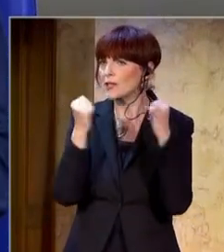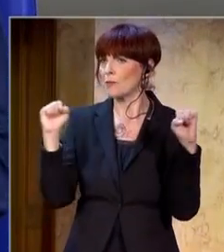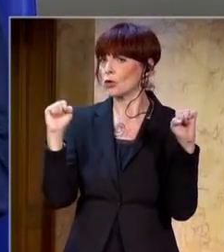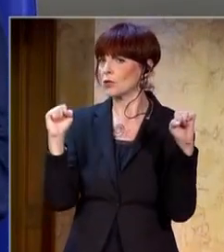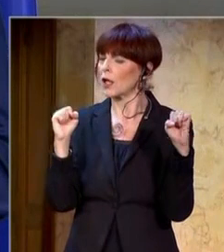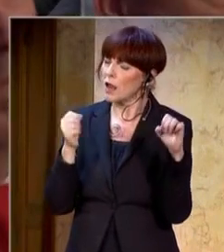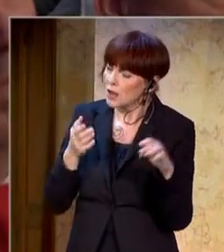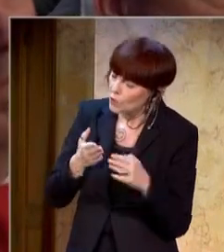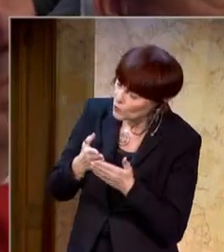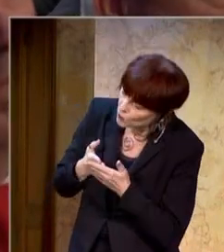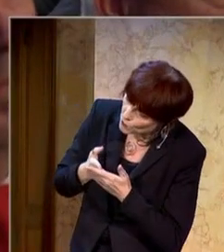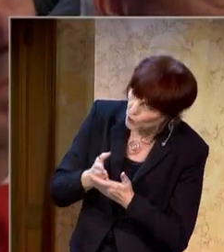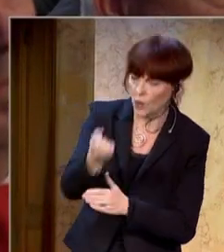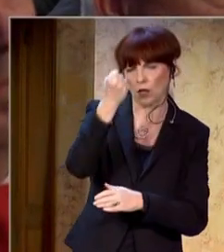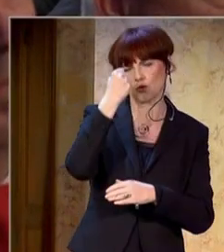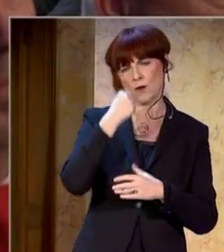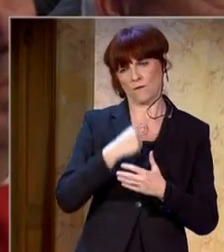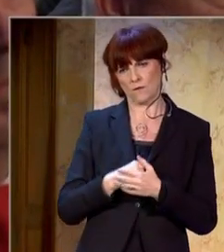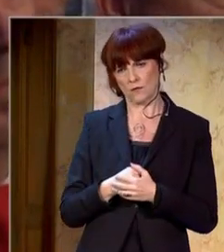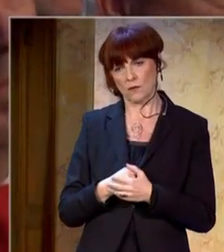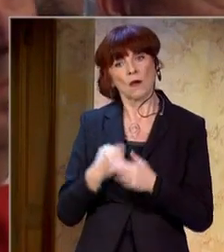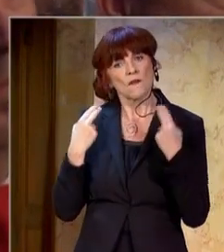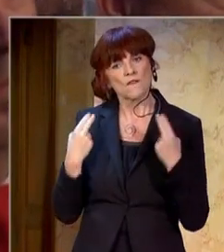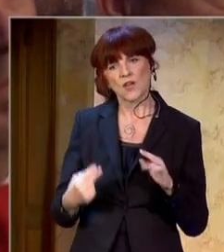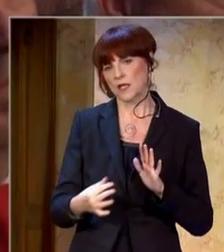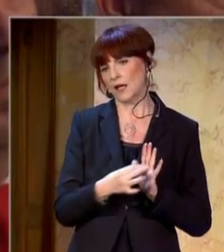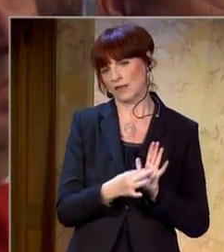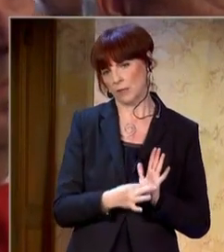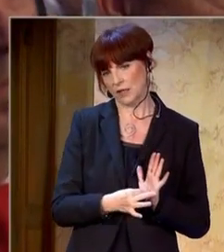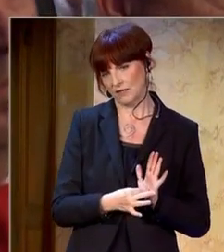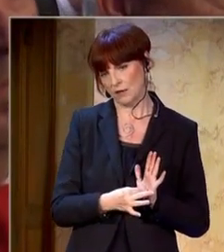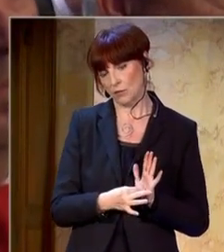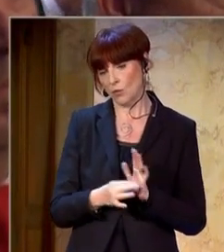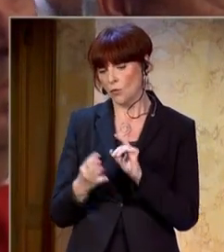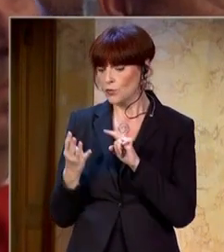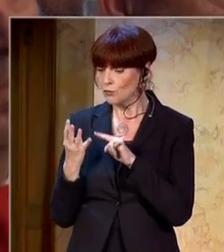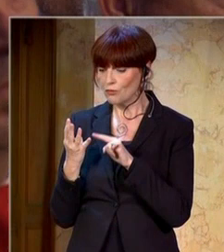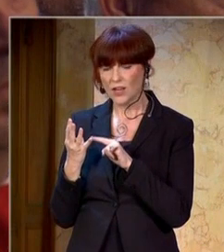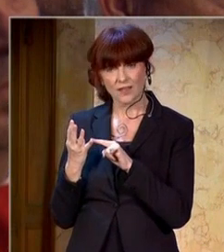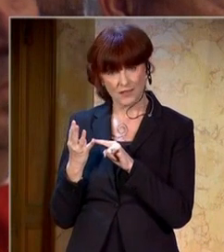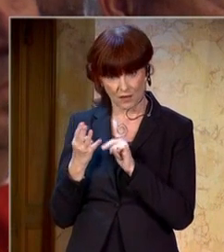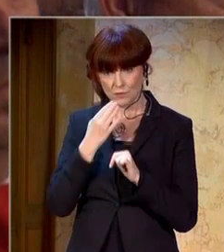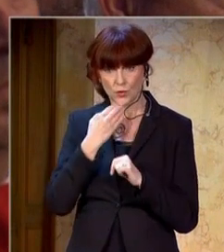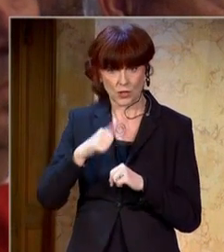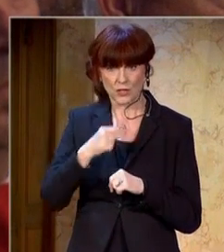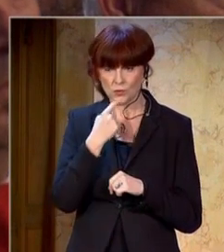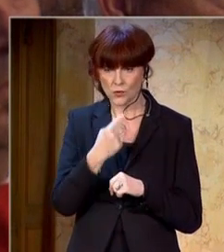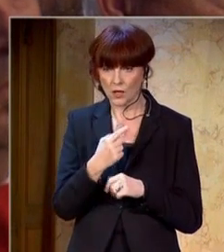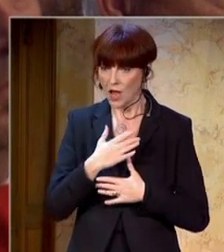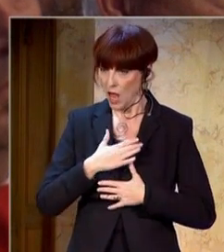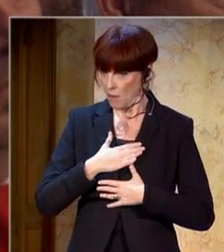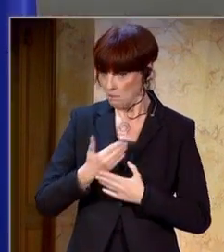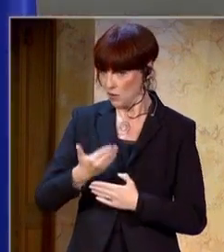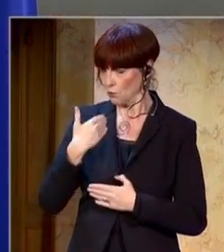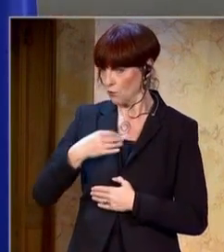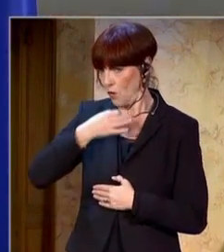doch wesentliches Prinzip dieser Republik. Ich möchte noch ein viertes Merkmal anführen. Auch das wurde von meinen